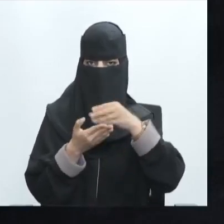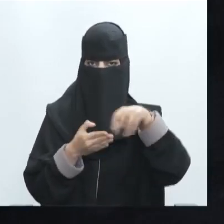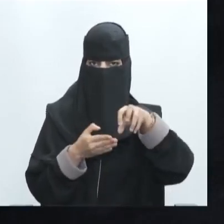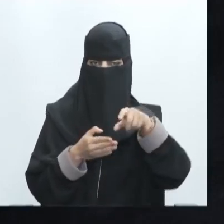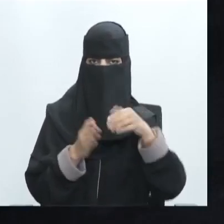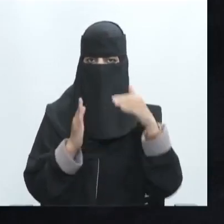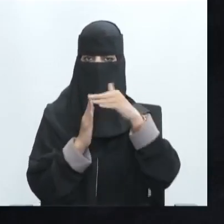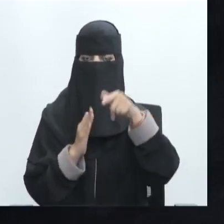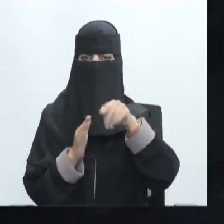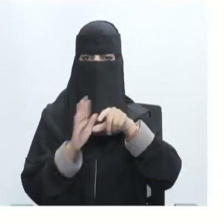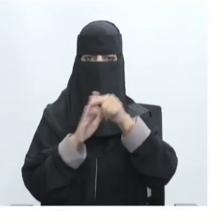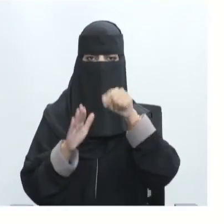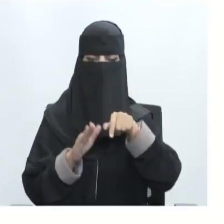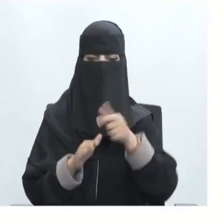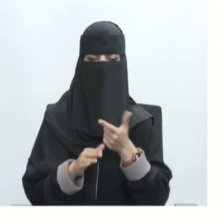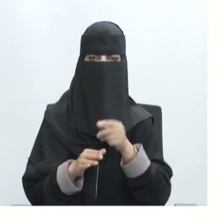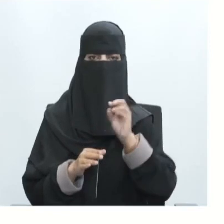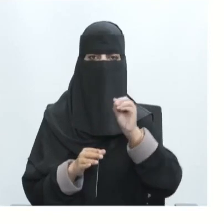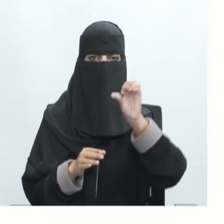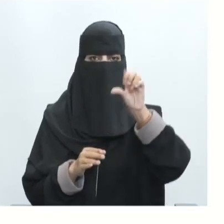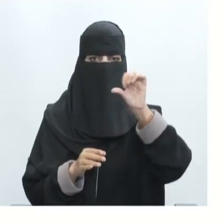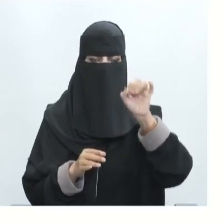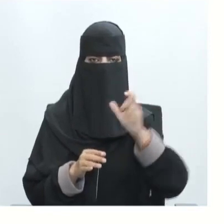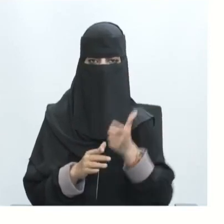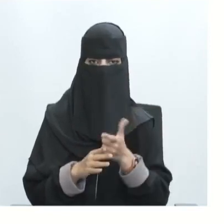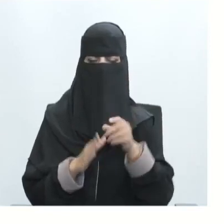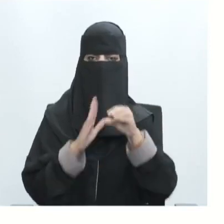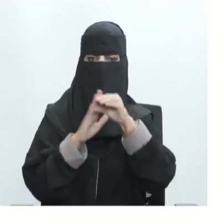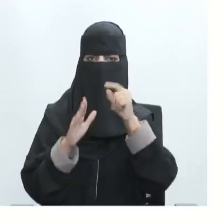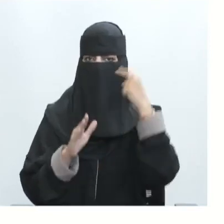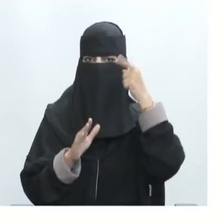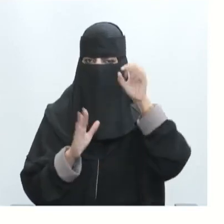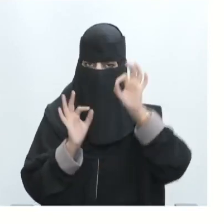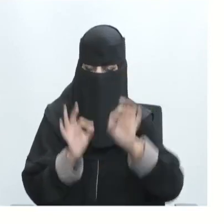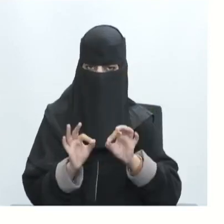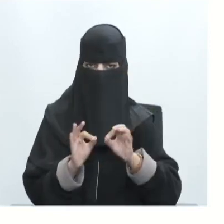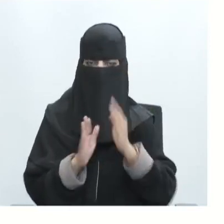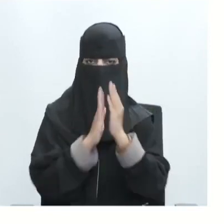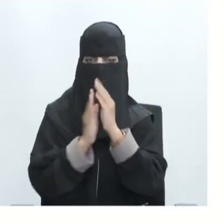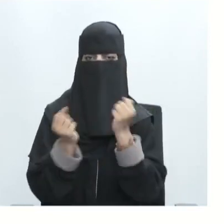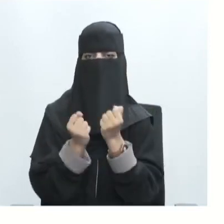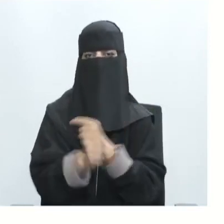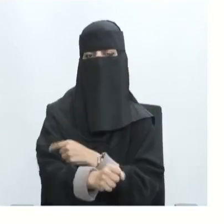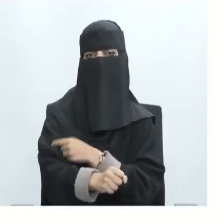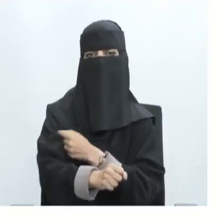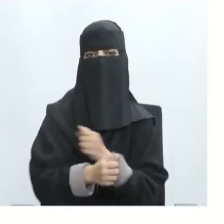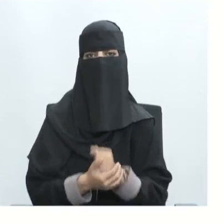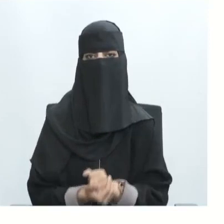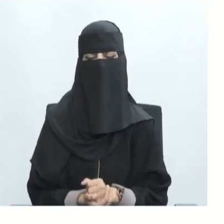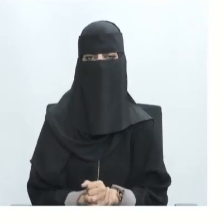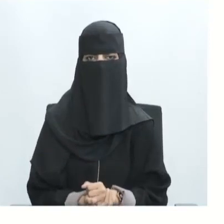هذا اليوم وهو موضوع التفكير المنطقي والمنهج التجريبي